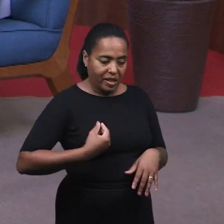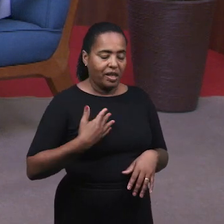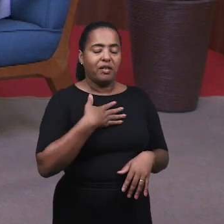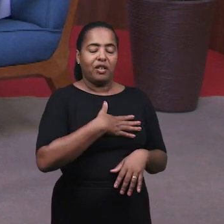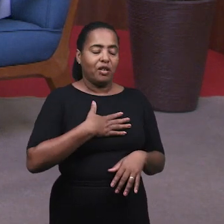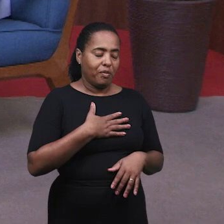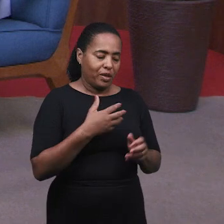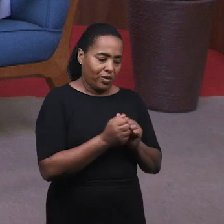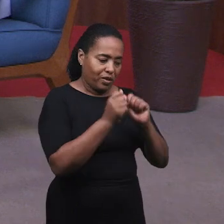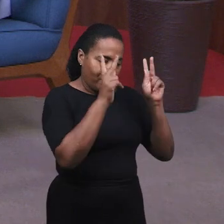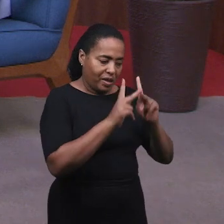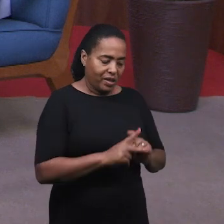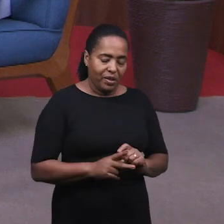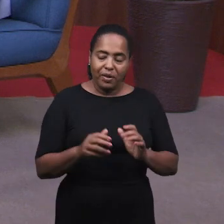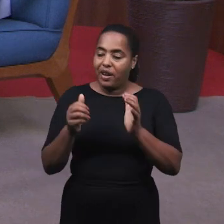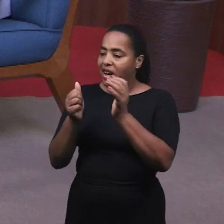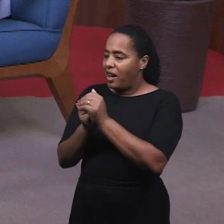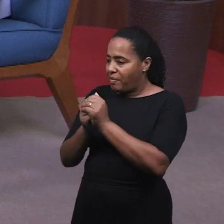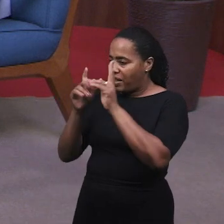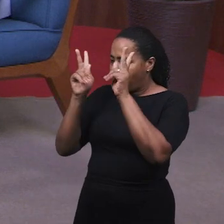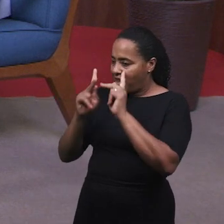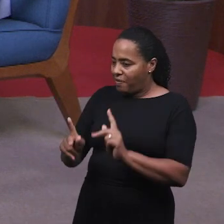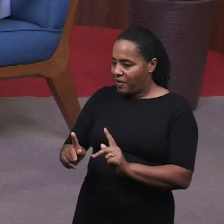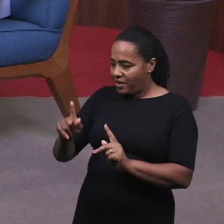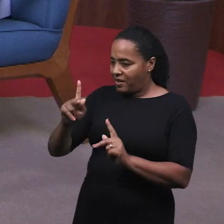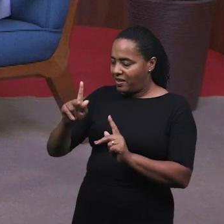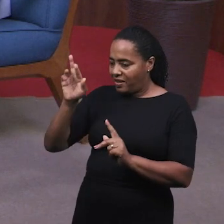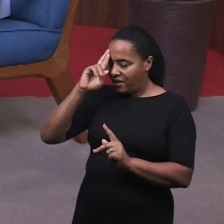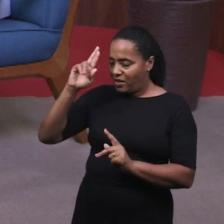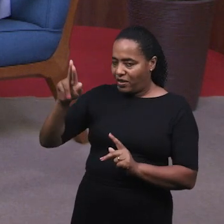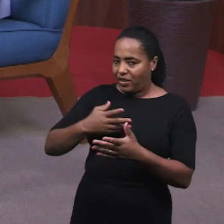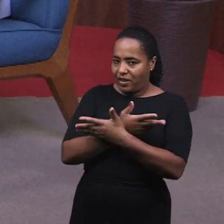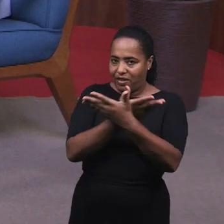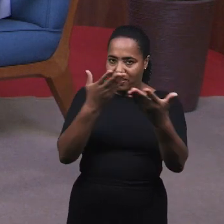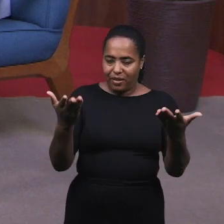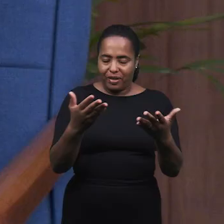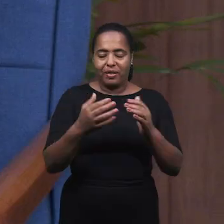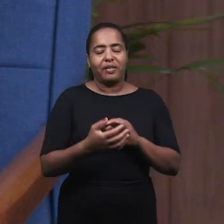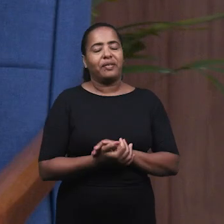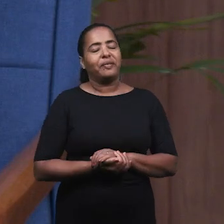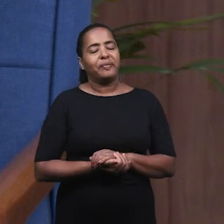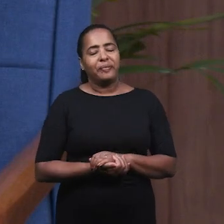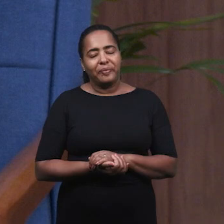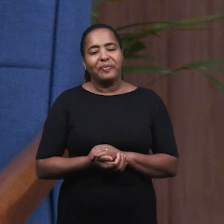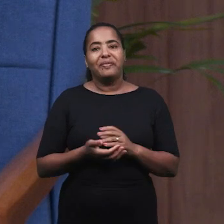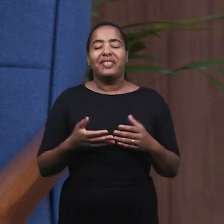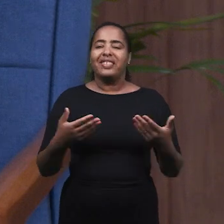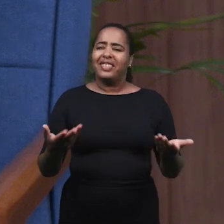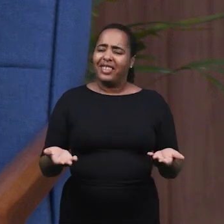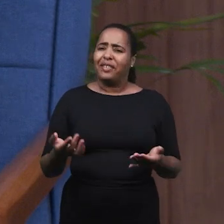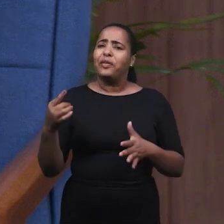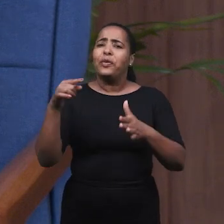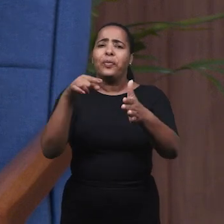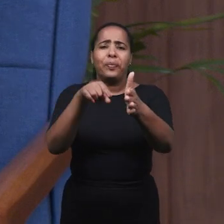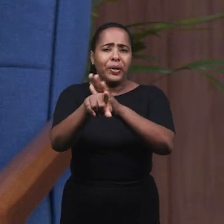là. La paix du Seigneur Josias et à tous. Très bien. Je vous poser une question.